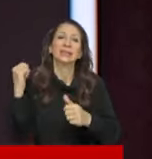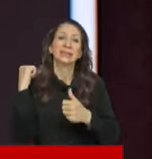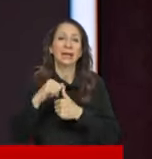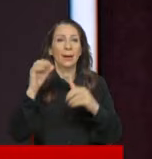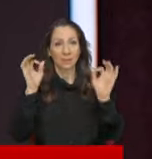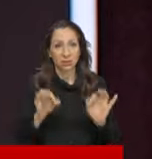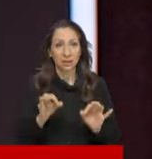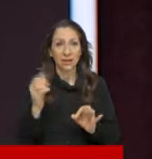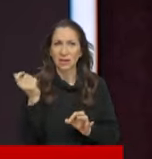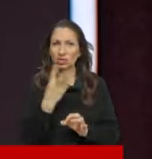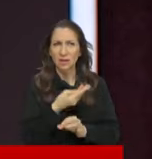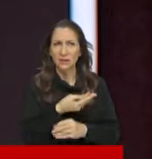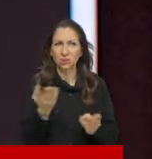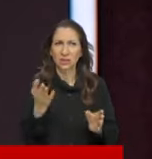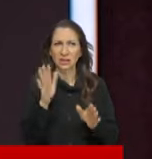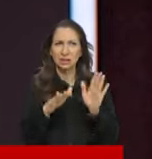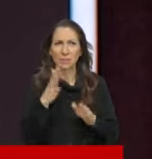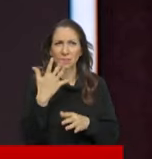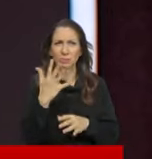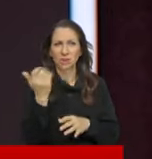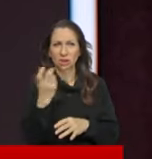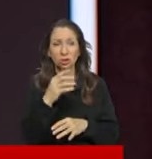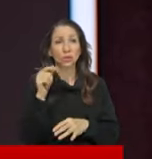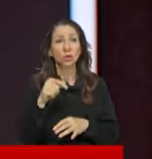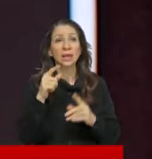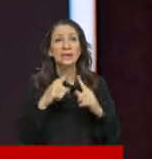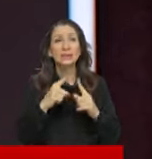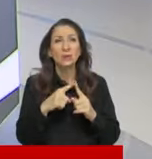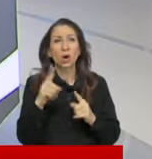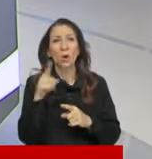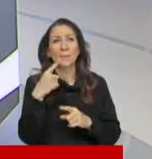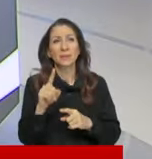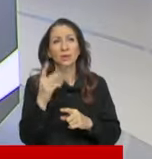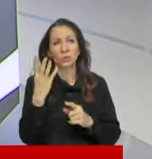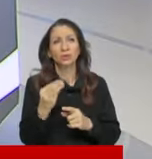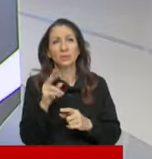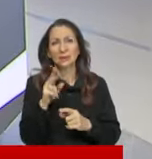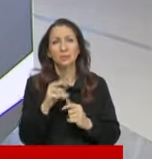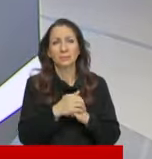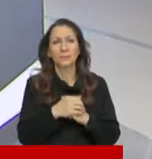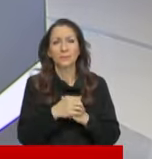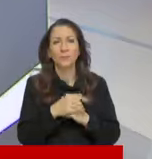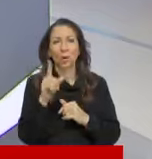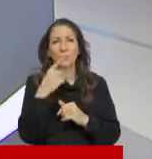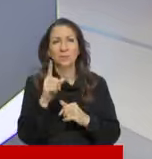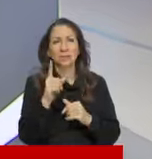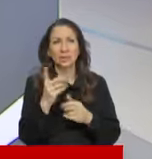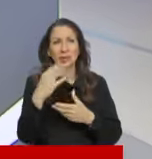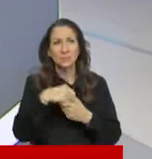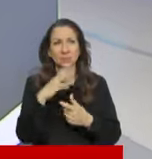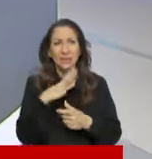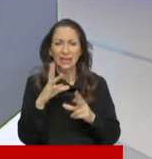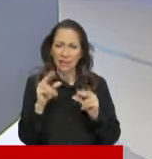başlayacak kaç kişiye veriyordun Eskiden e yaklaşık 5000 kişiye veriy şu anda hesapladığını ya 10.000 kişiye çıkartacağım Bu rakamı 10.000 kişilik kapasitemiz